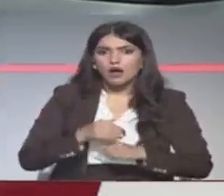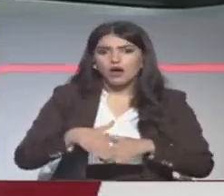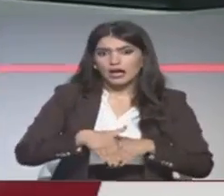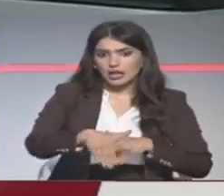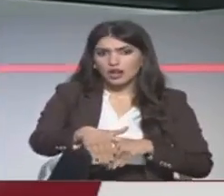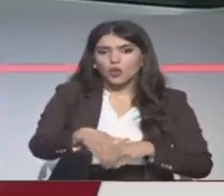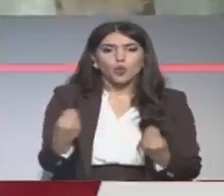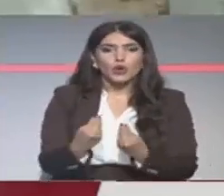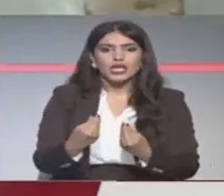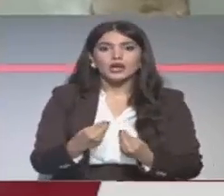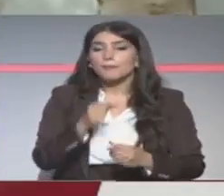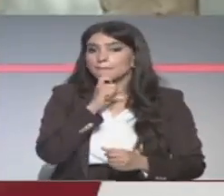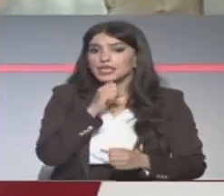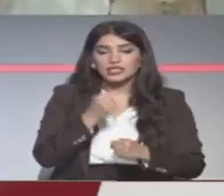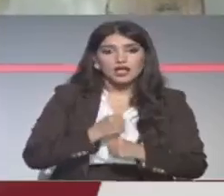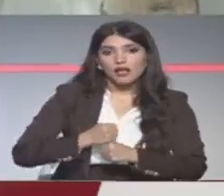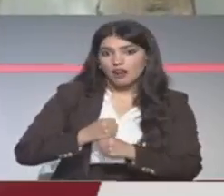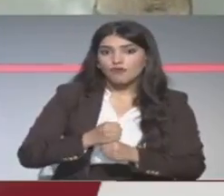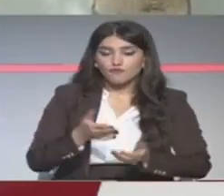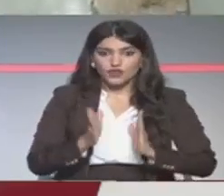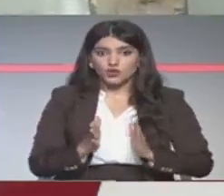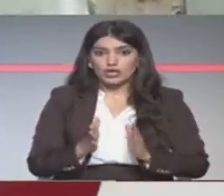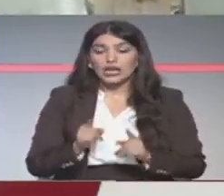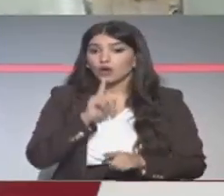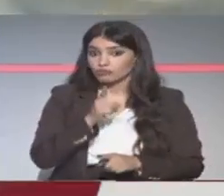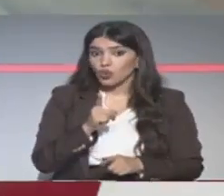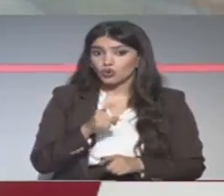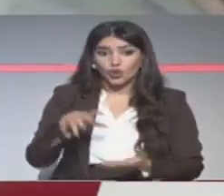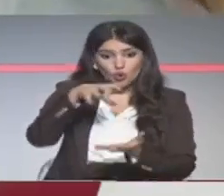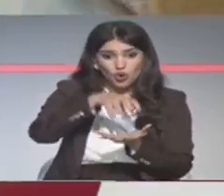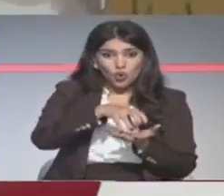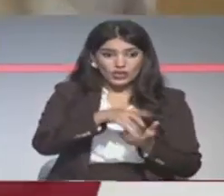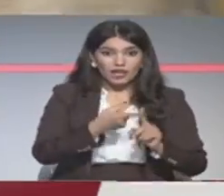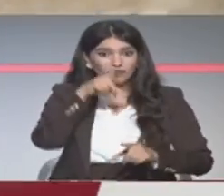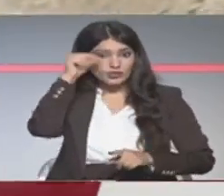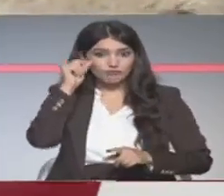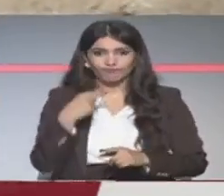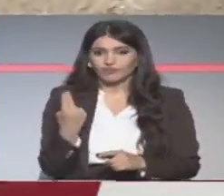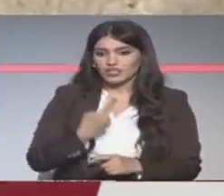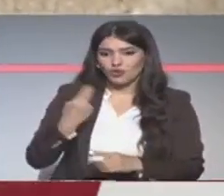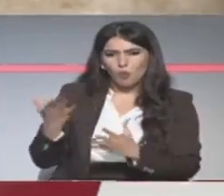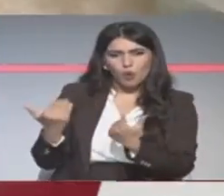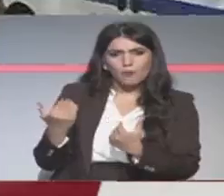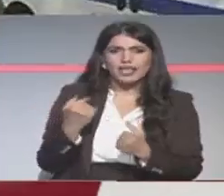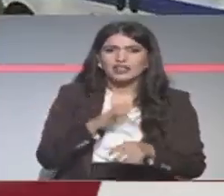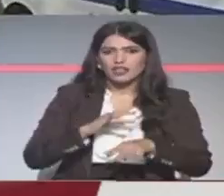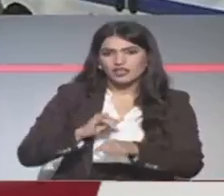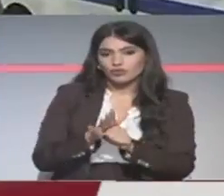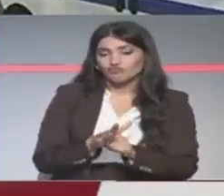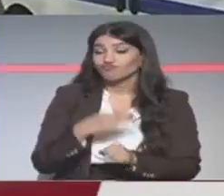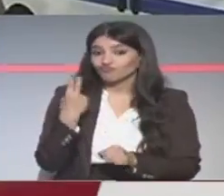لمرضى الفيروس في المستشفى الجهوي بسيدي بوزيد، رغم عدم قدرة هذه الوحدة على استيعاب الإصابات الجديدة. تم